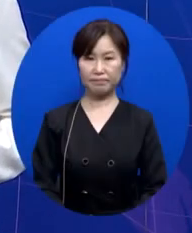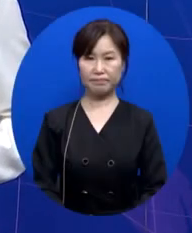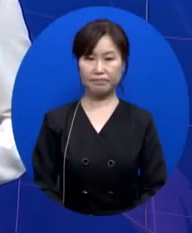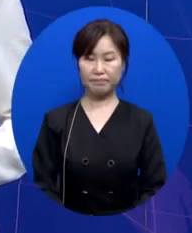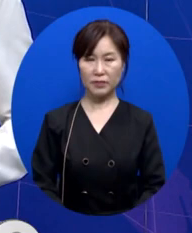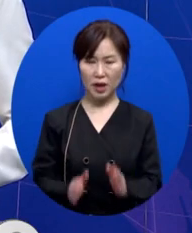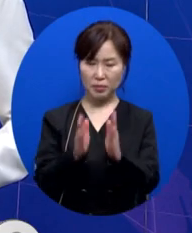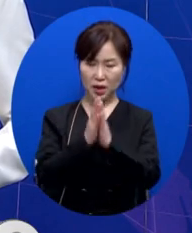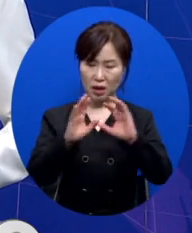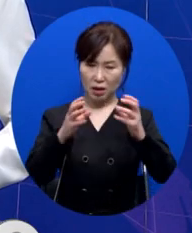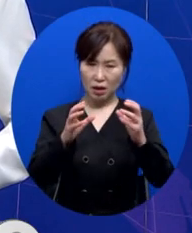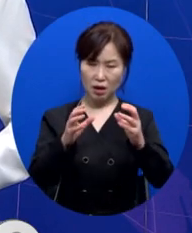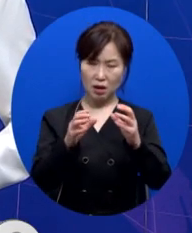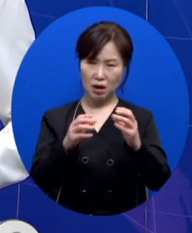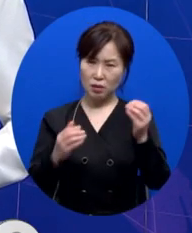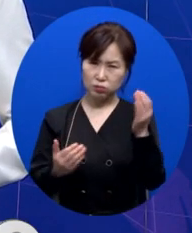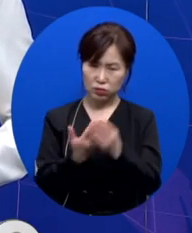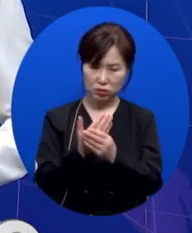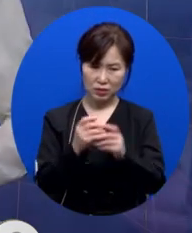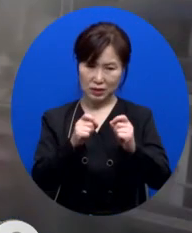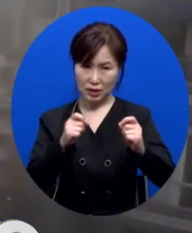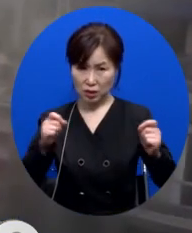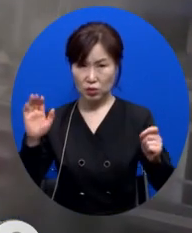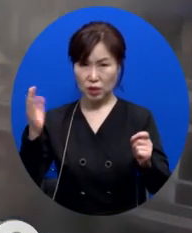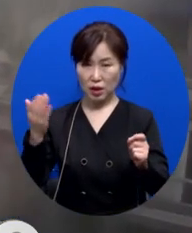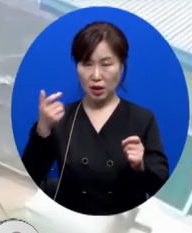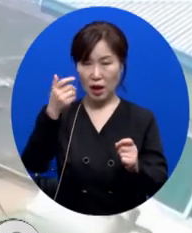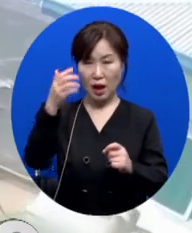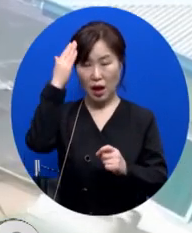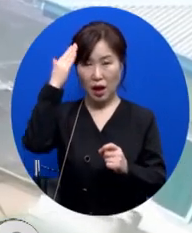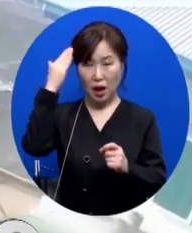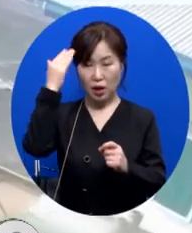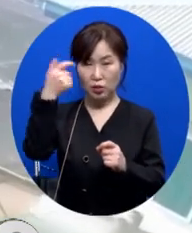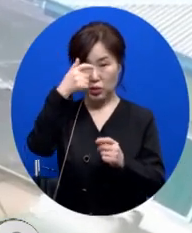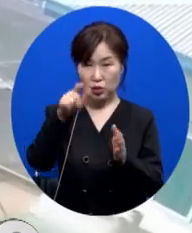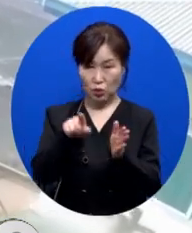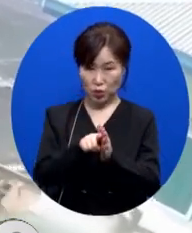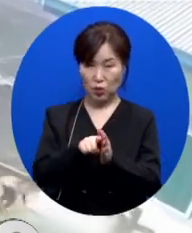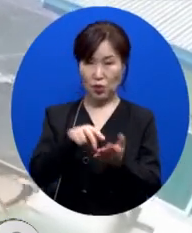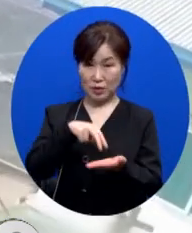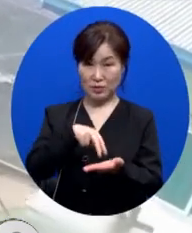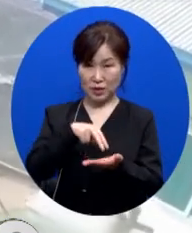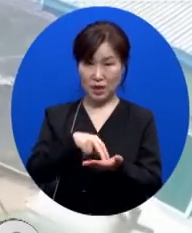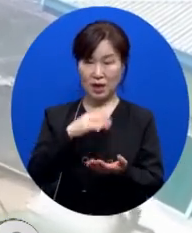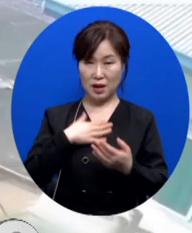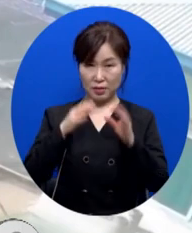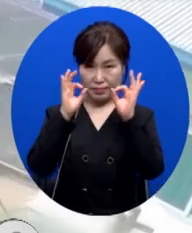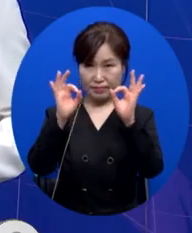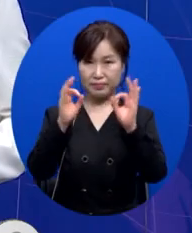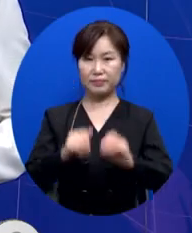으 미 암 아 사태가 장기화 하고 있는 가운데 한국 기독교계의 대응 움직임을 알아봤습니다